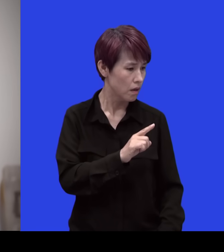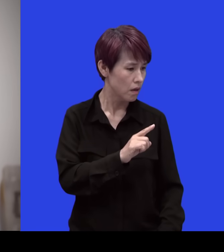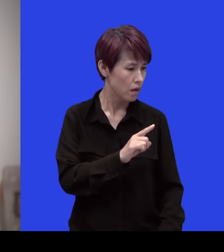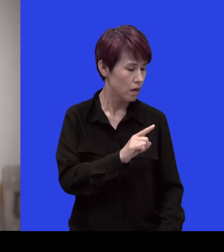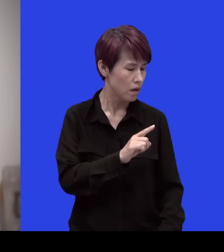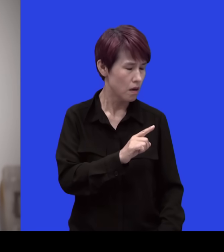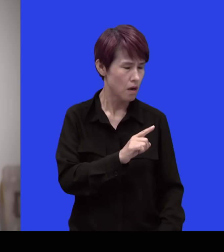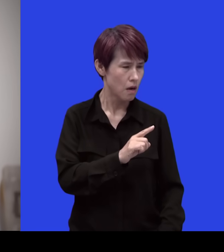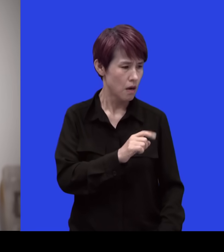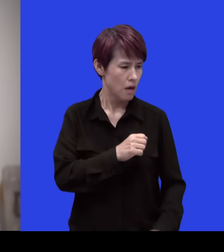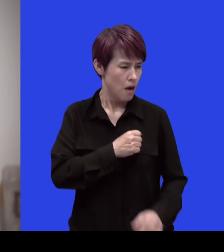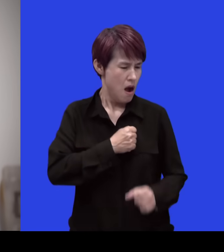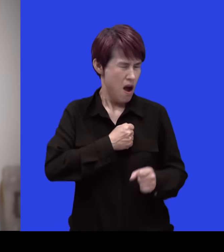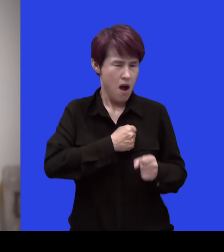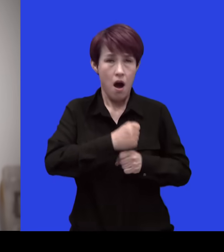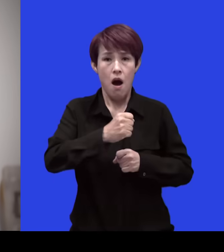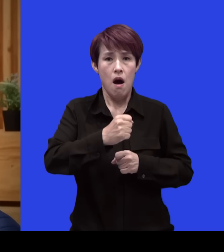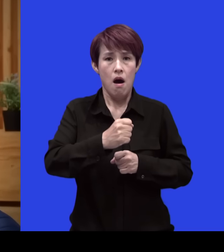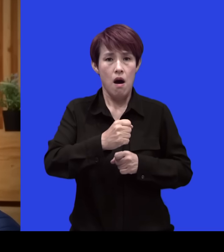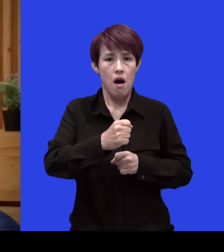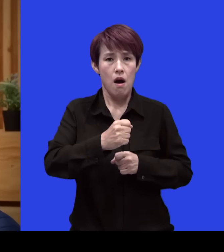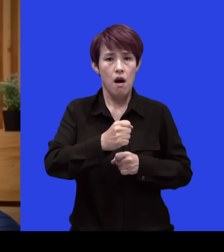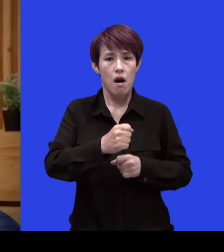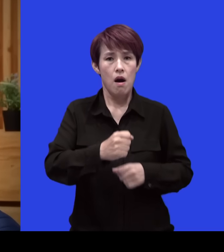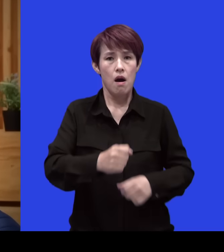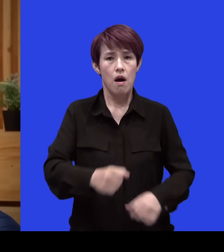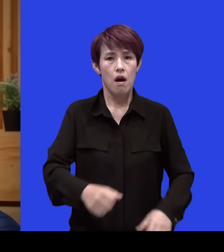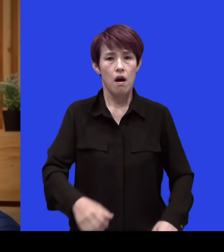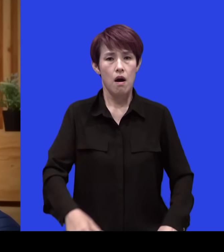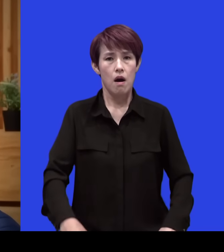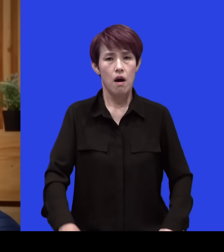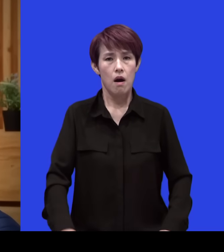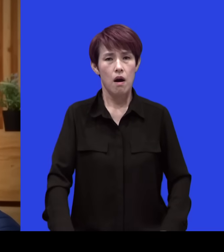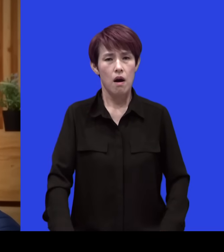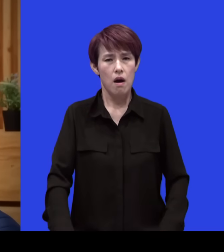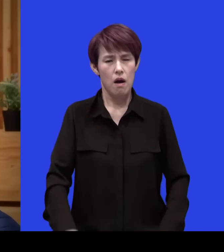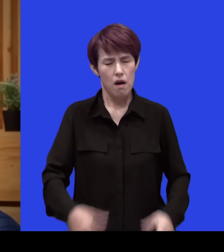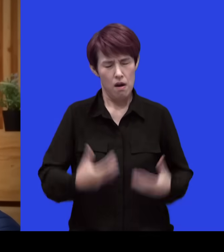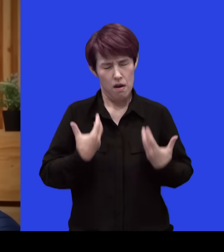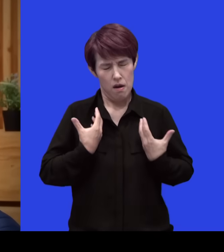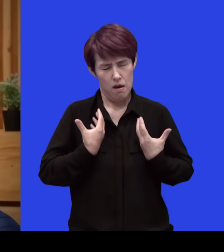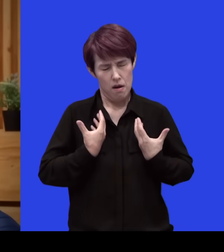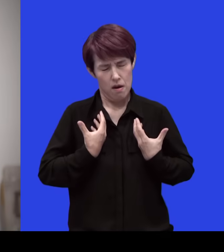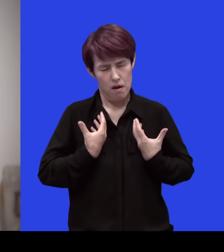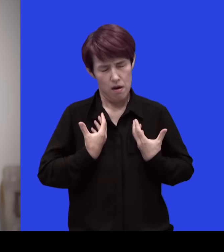참 아찔하죠. 하늘이 노래. 그럼요. 그냥 다 그냥 무너지는 것 같아.